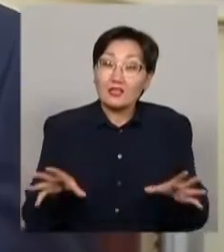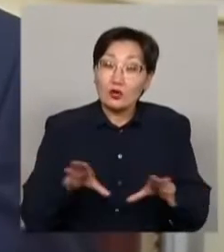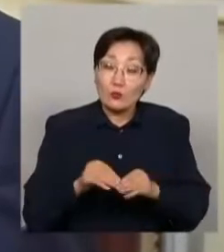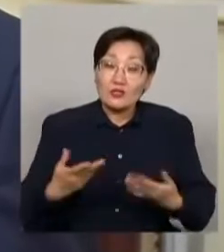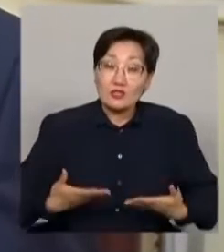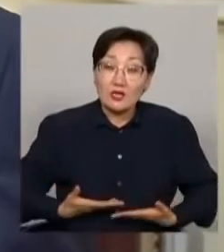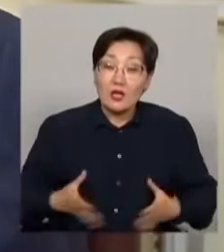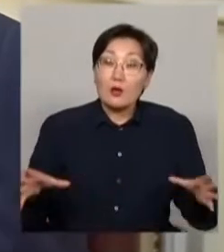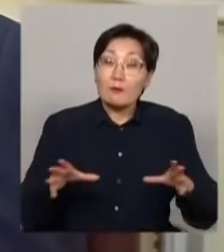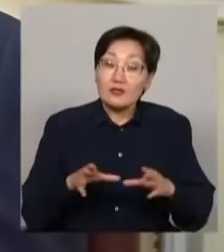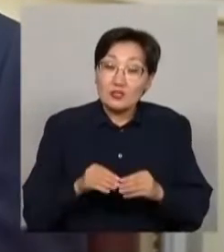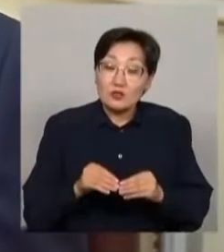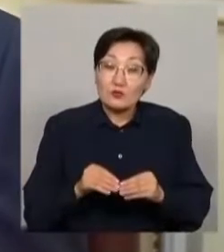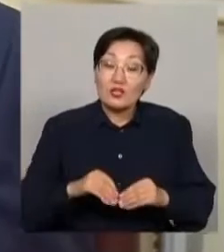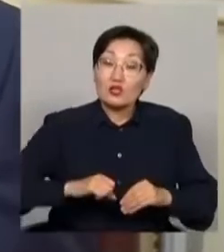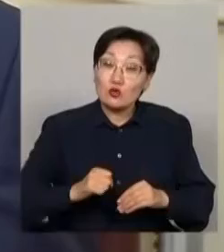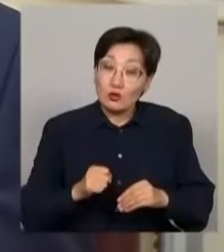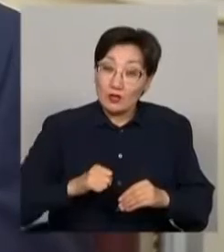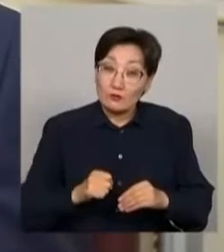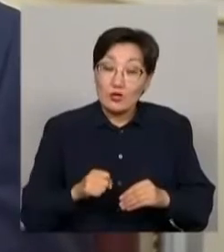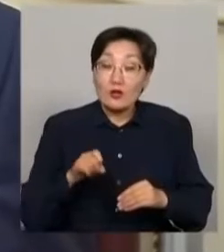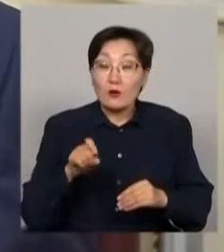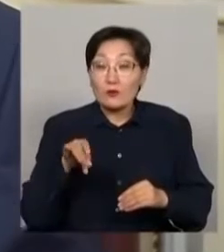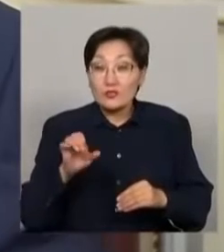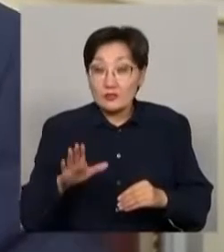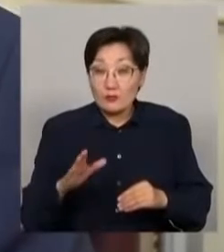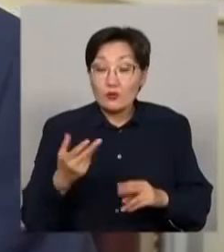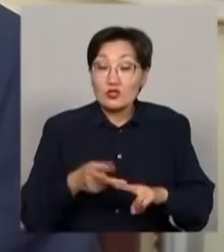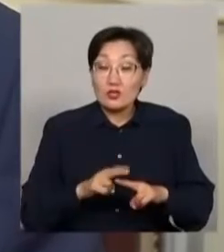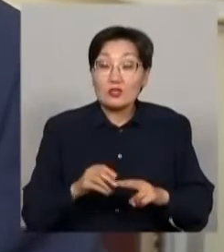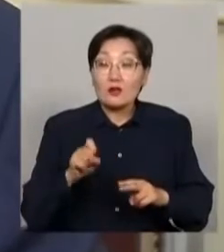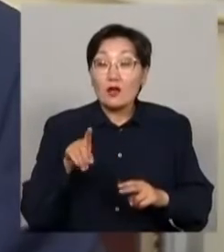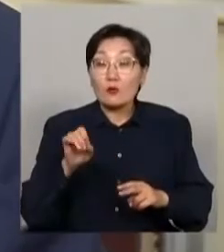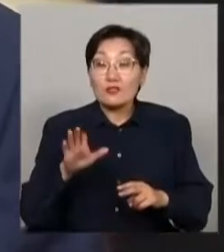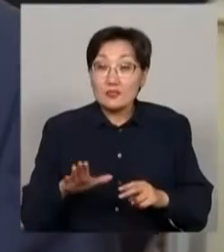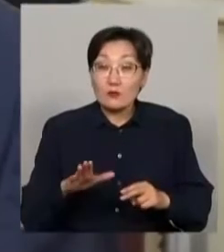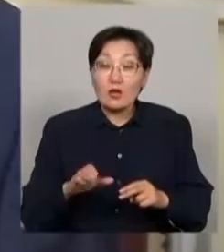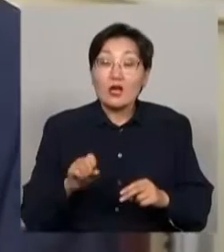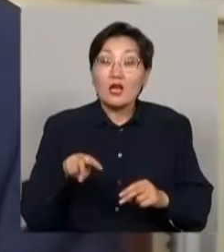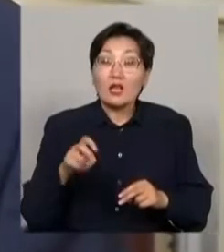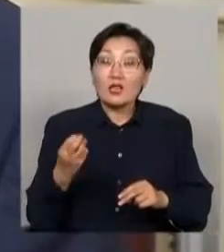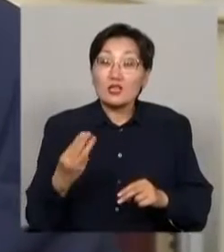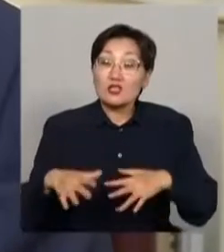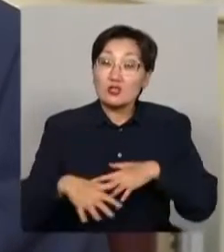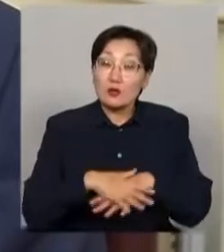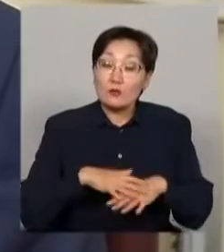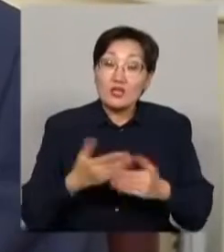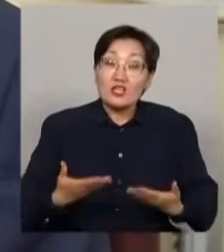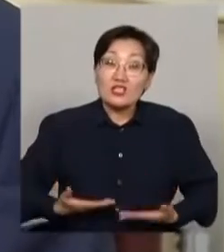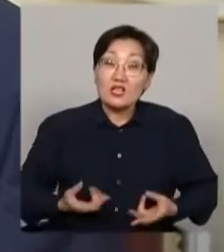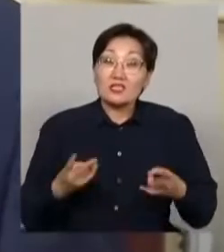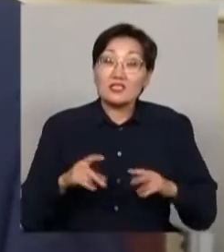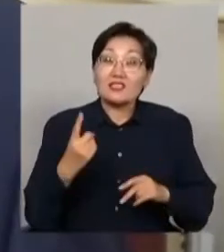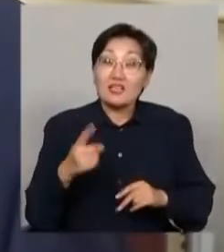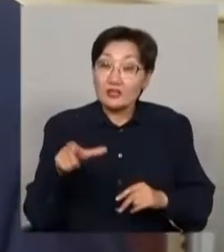қатар қаламдас болған, үзеңгі жолдас болған Мұхтар Әуезов. Сондықтан да Мұхтар Әуезов алаштың аман қалған жалғыз тұяғы ғана